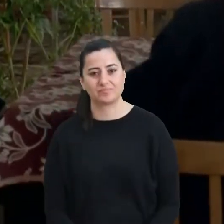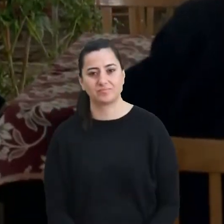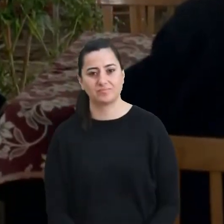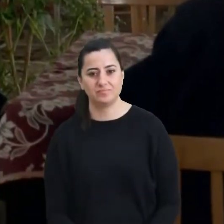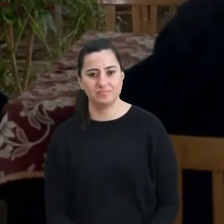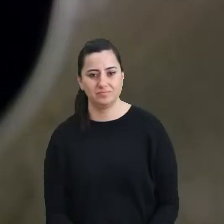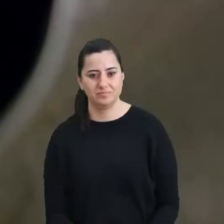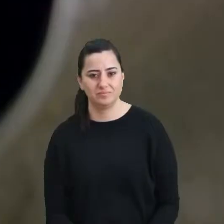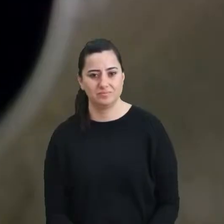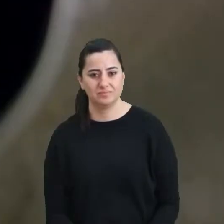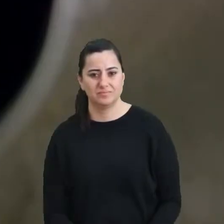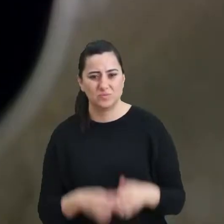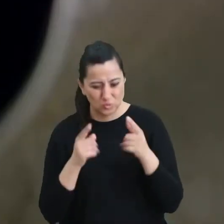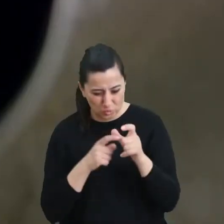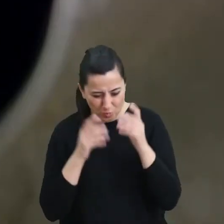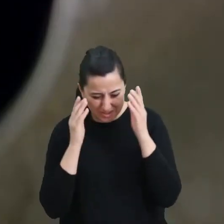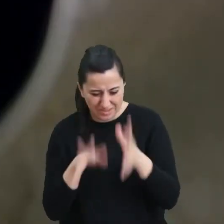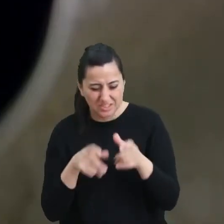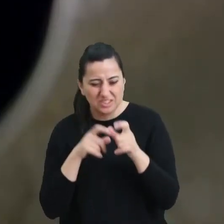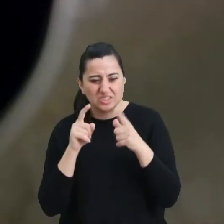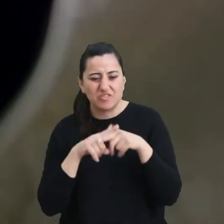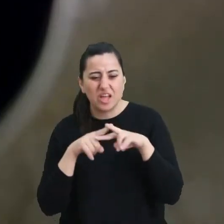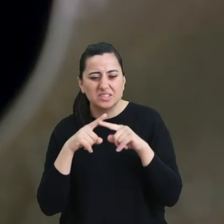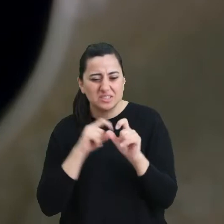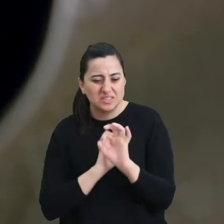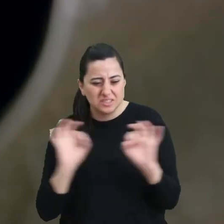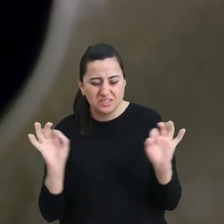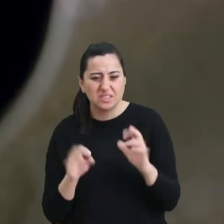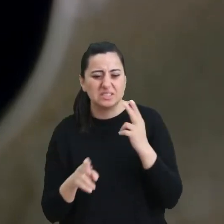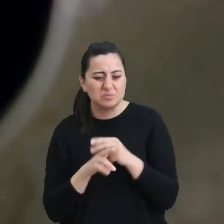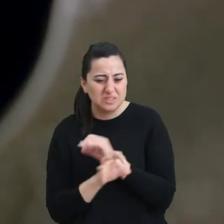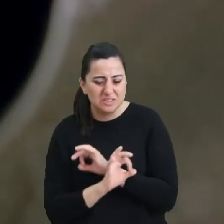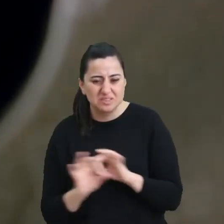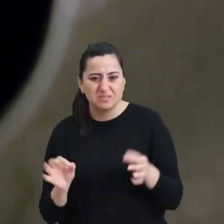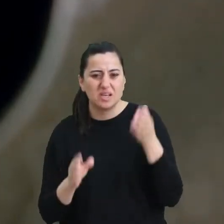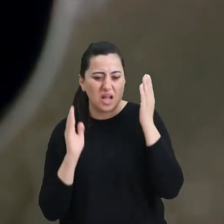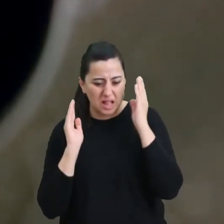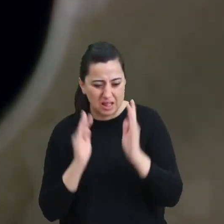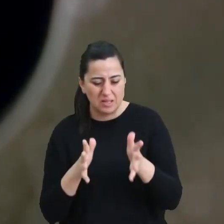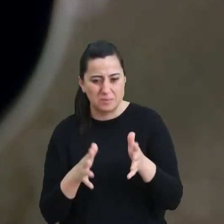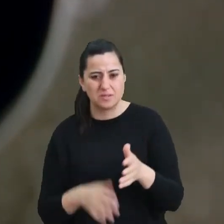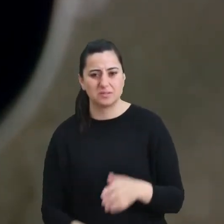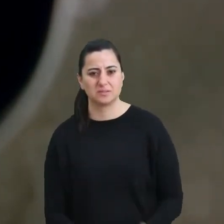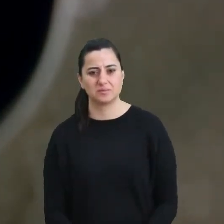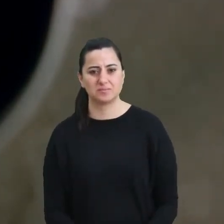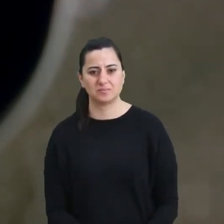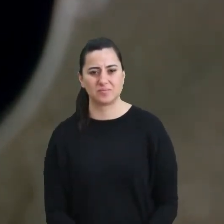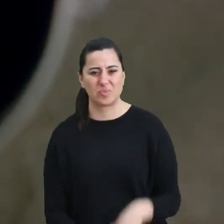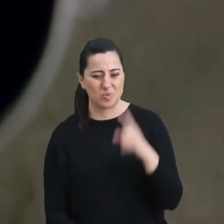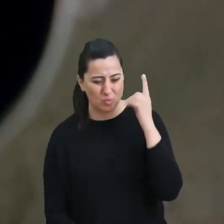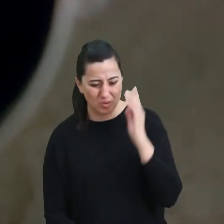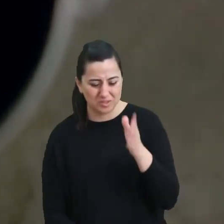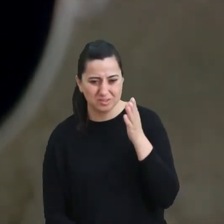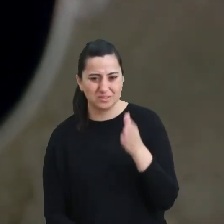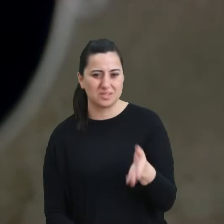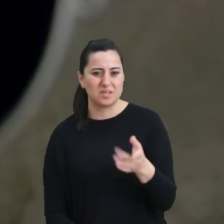suda yansımasını gördü. Ulen sıfatsız Süleyman. Ulen senin sıfatına da. Ulen